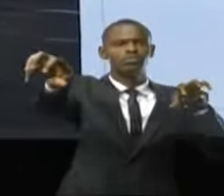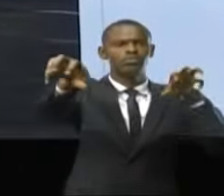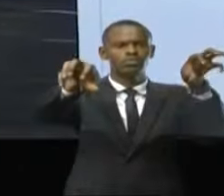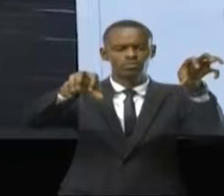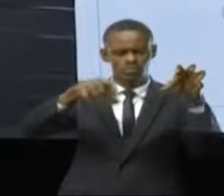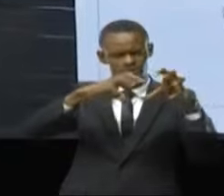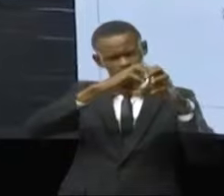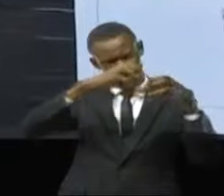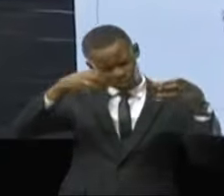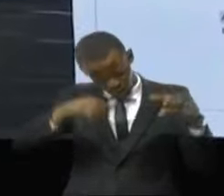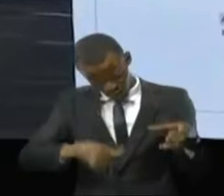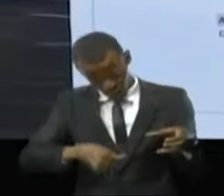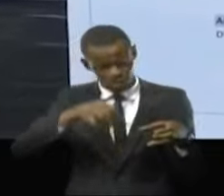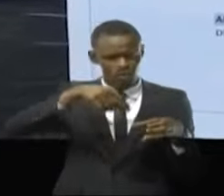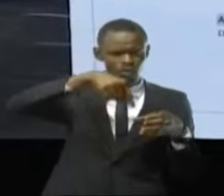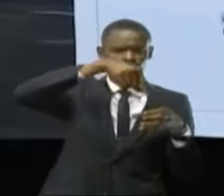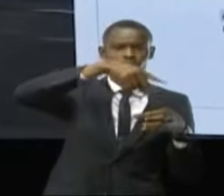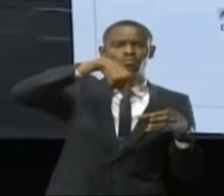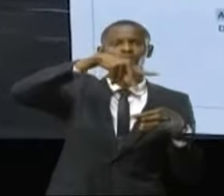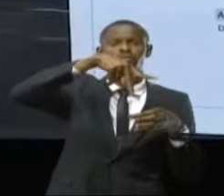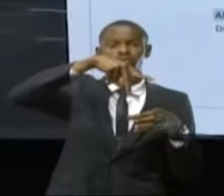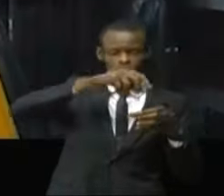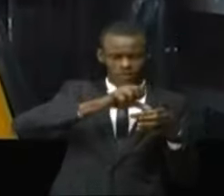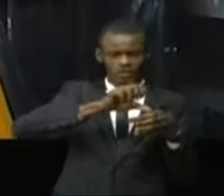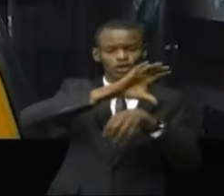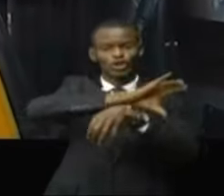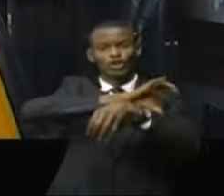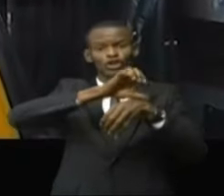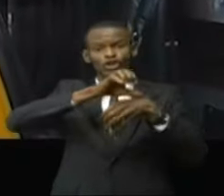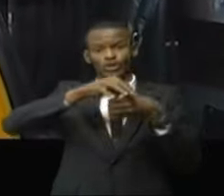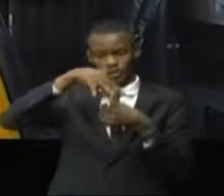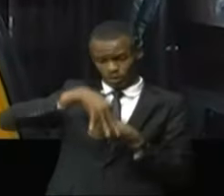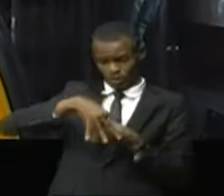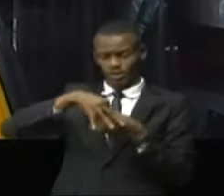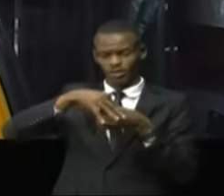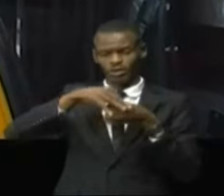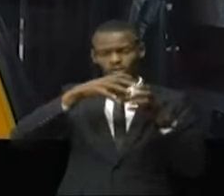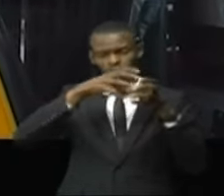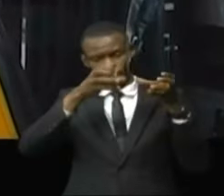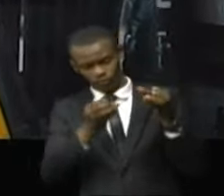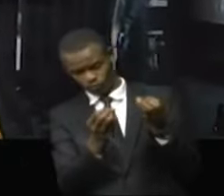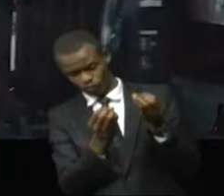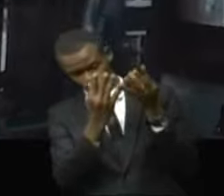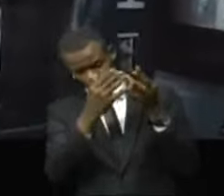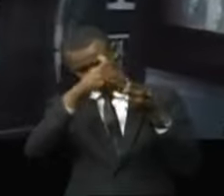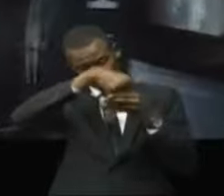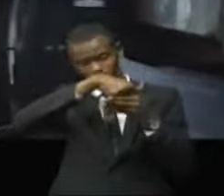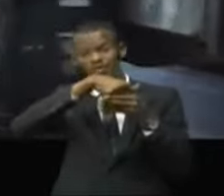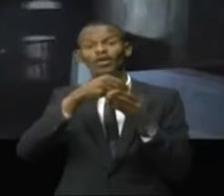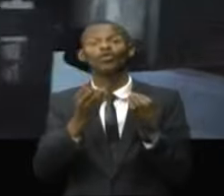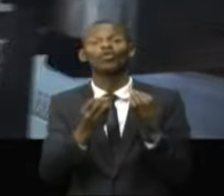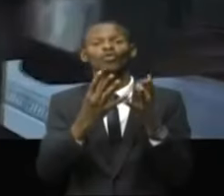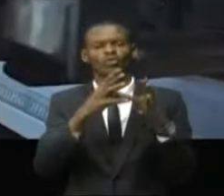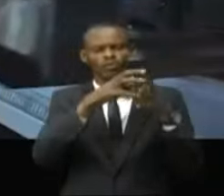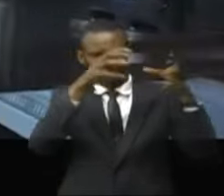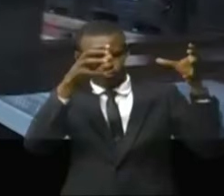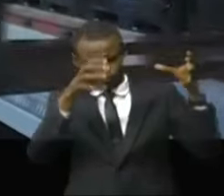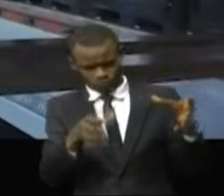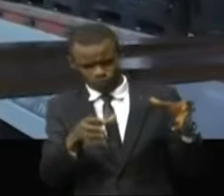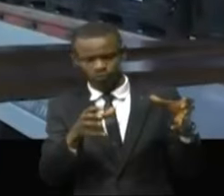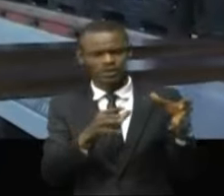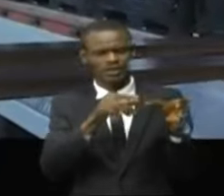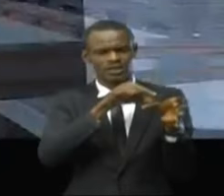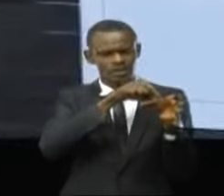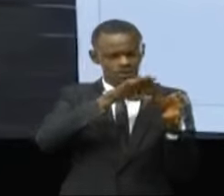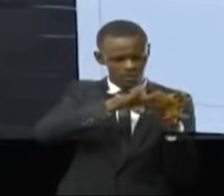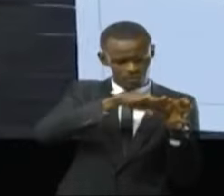la circonscription électorale, le nombre de bulletins de vote à l'intérieur, une carte d'initialisation du DEV, une carte d'ouverture,